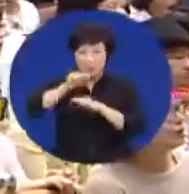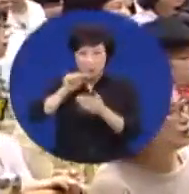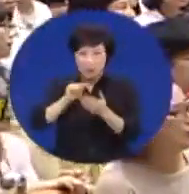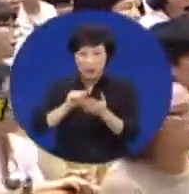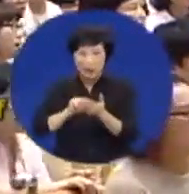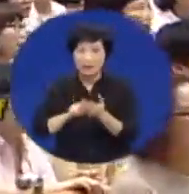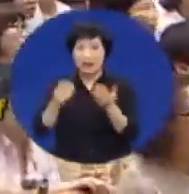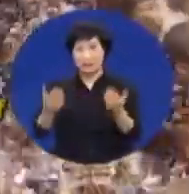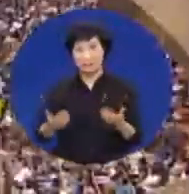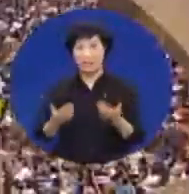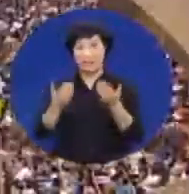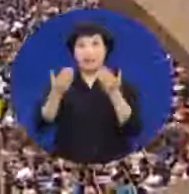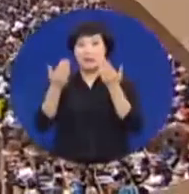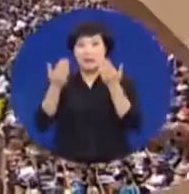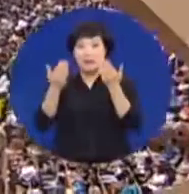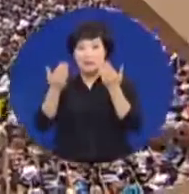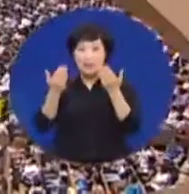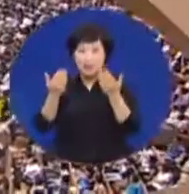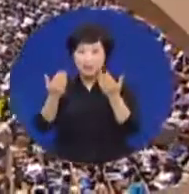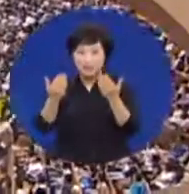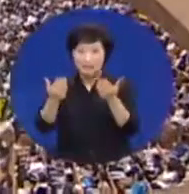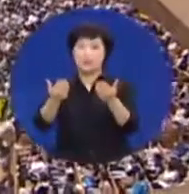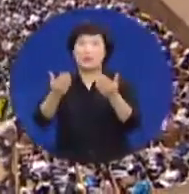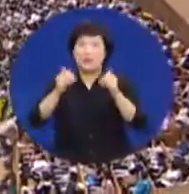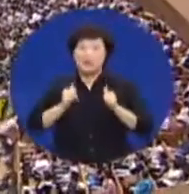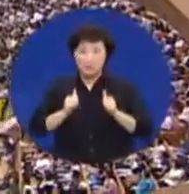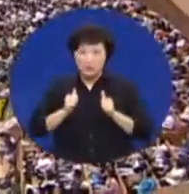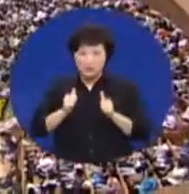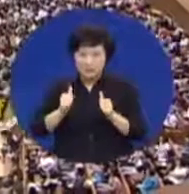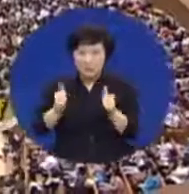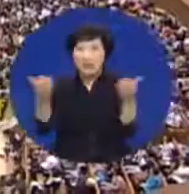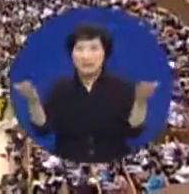몸과 마음을 바치고